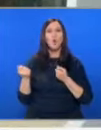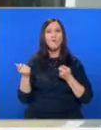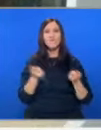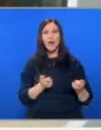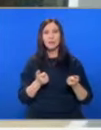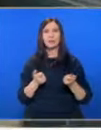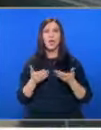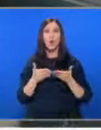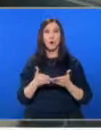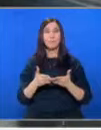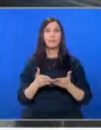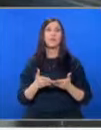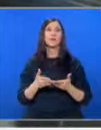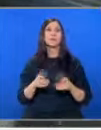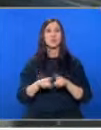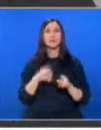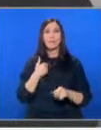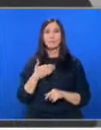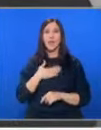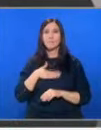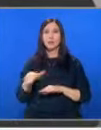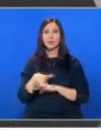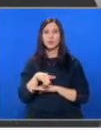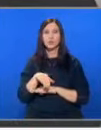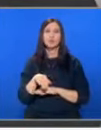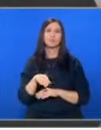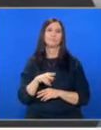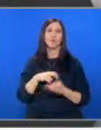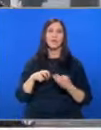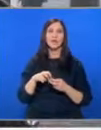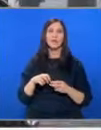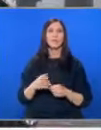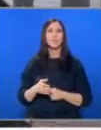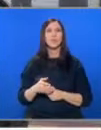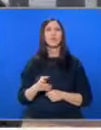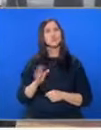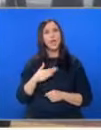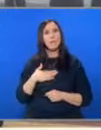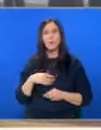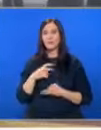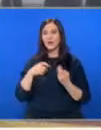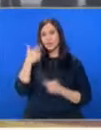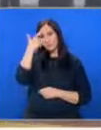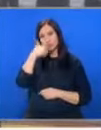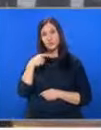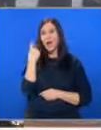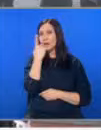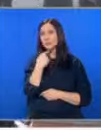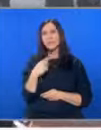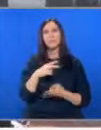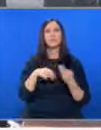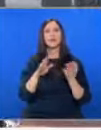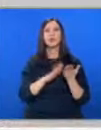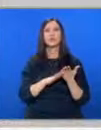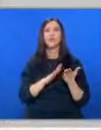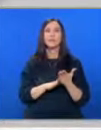няма да има гранични проверки, но полицейските остават по метода анализ на риска. Проверка на самоличността на лицата, проверка на